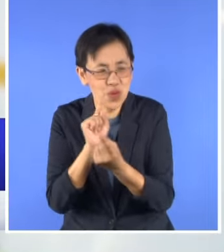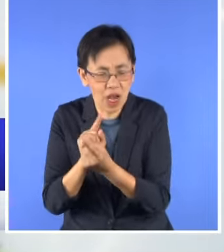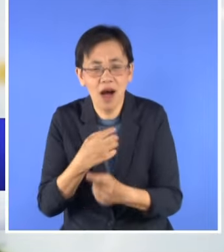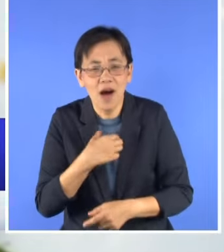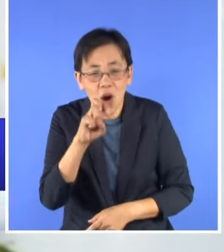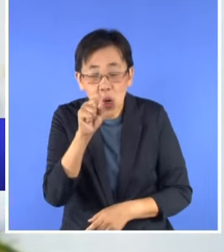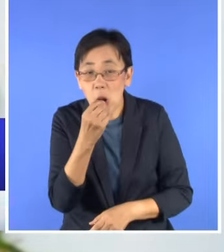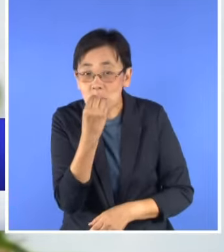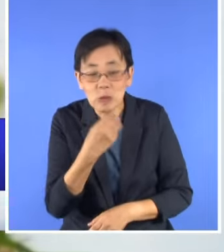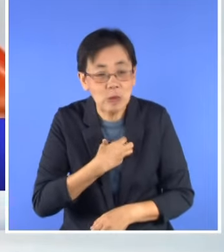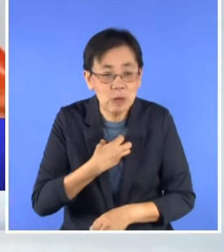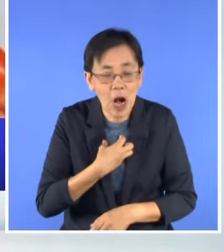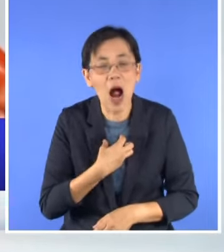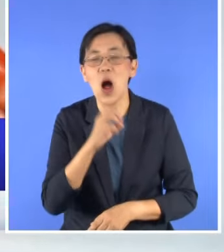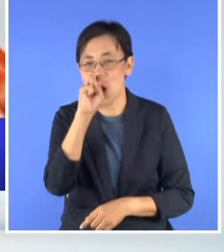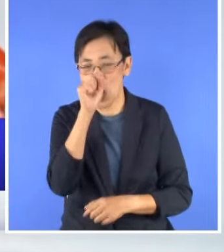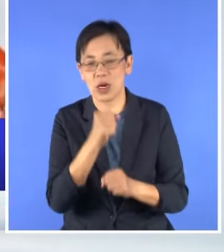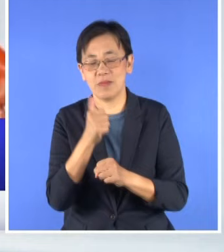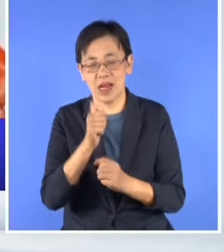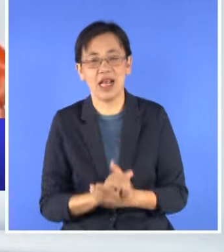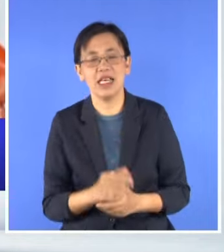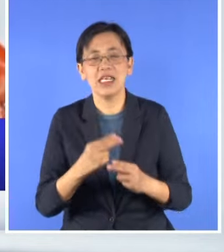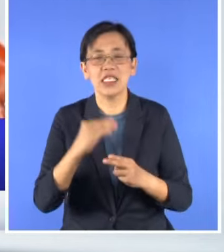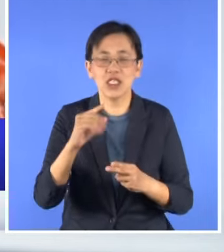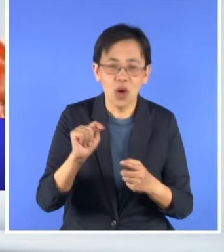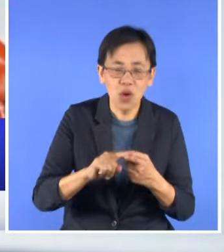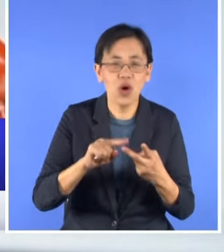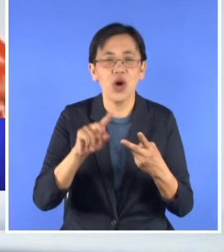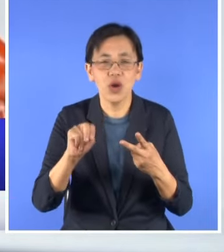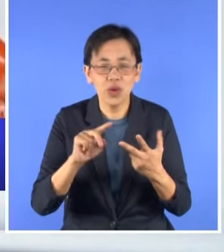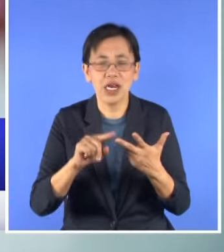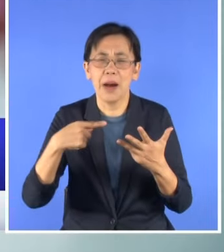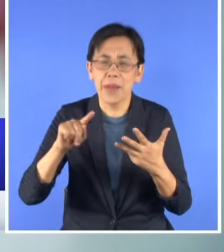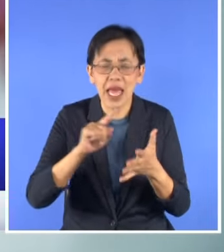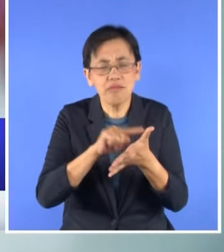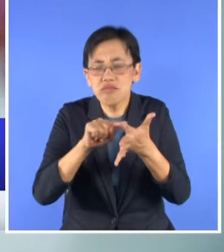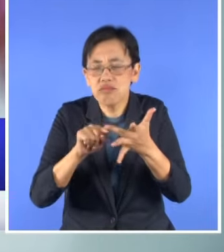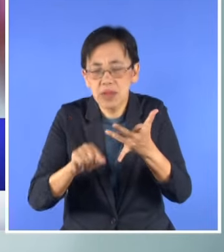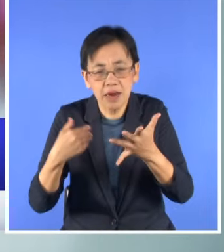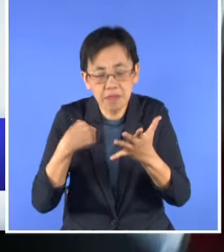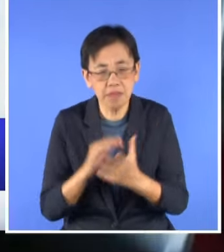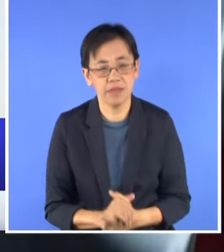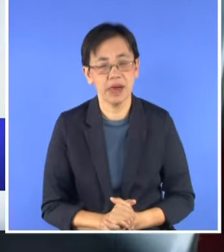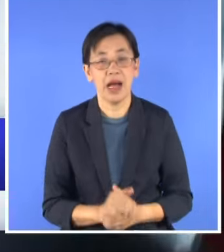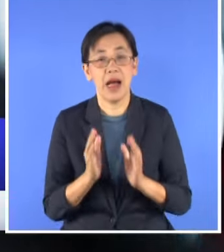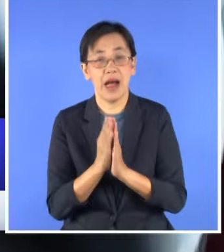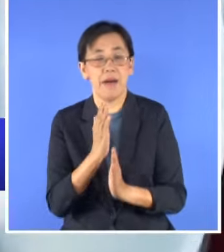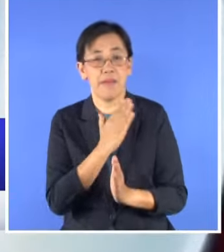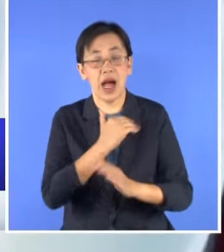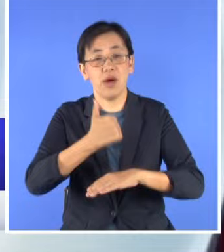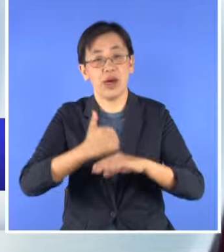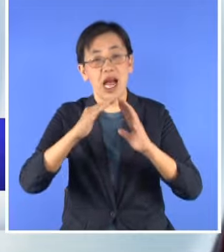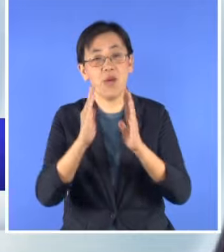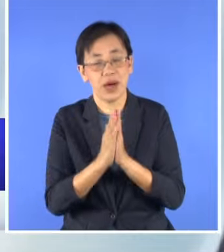มกันสักครั้งหนึ่งก็ไปได้นะคะเชฟโต้งเชฟโอ๊กเชฟนุ่นเชฟเป้นะคะลองฟังเสียงพระพยอมกัลยาโนเจ้าอาวาสวัดสวนแก้ว